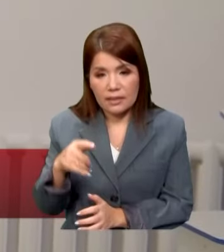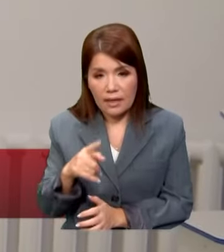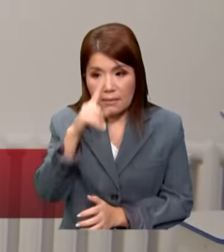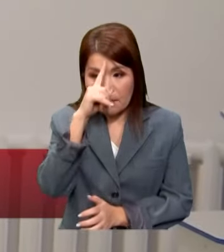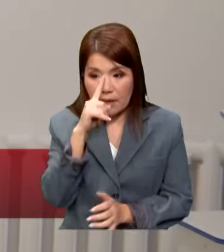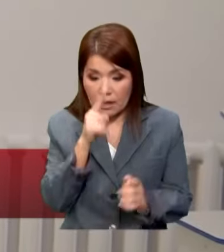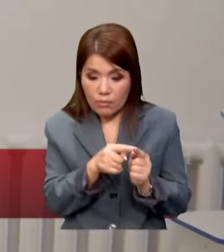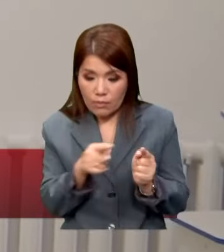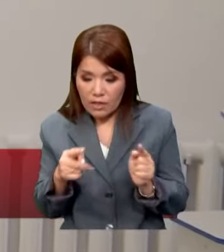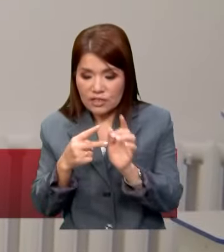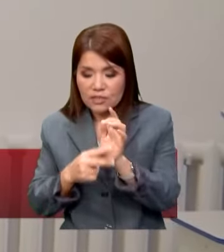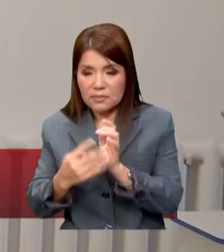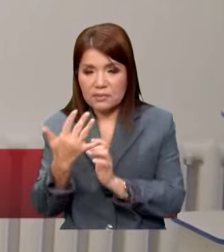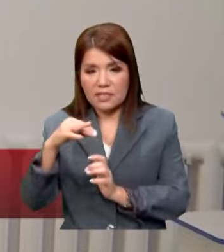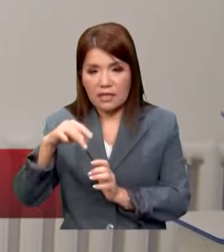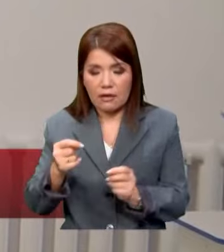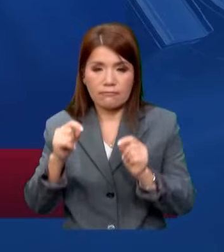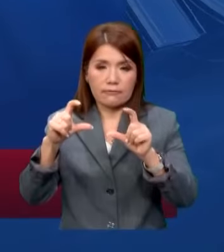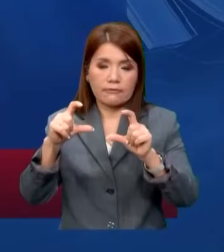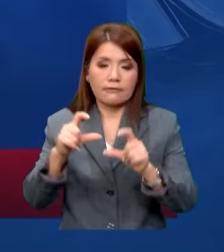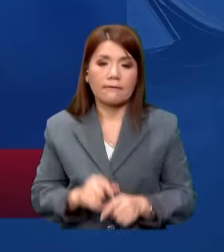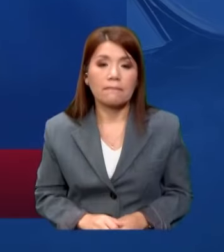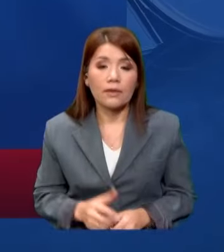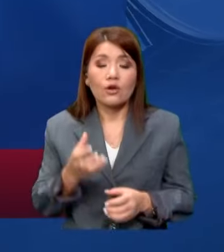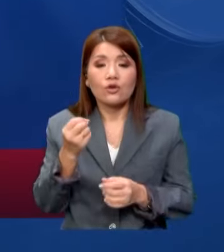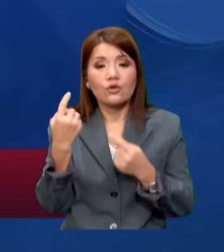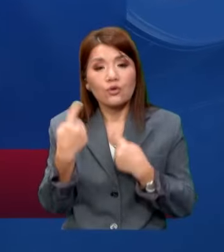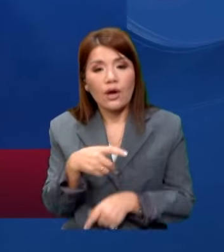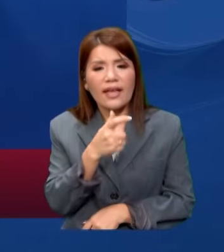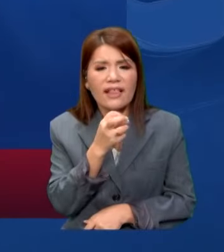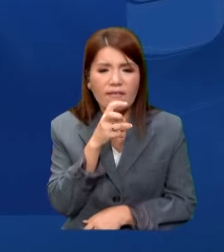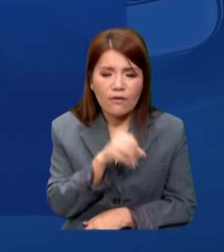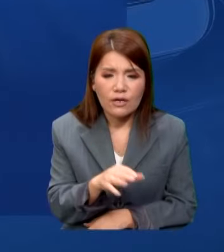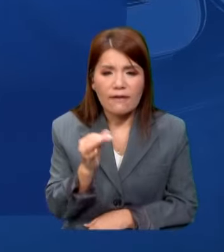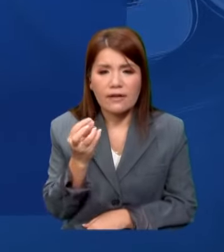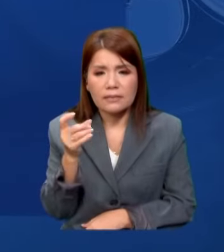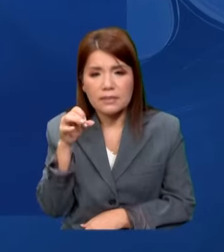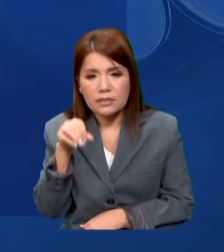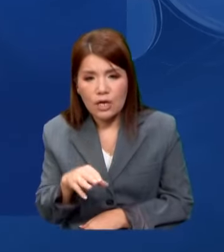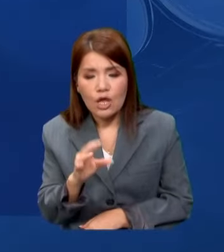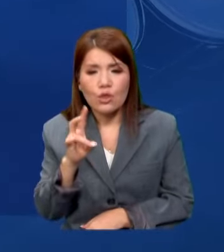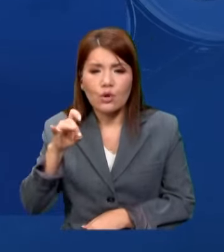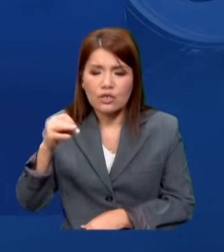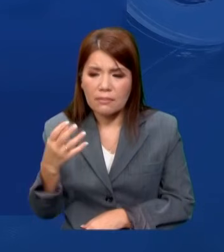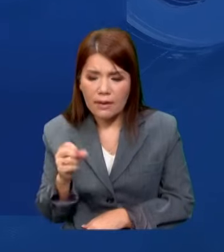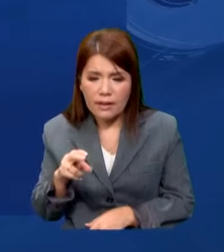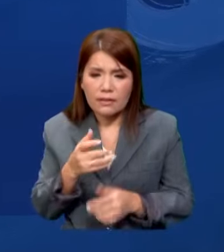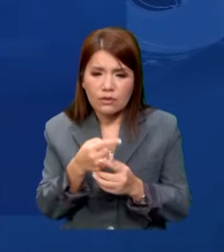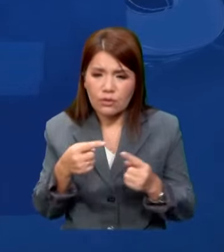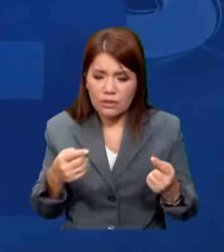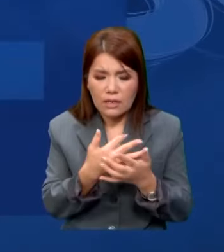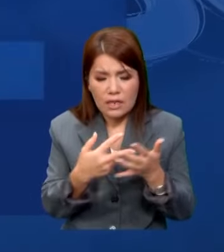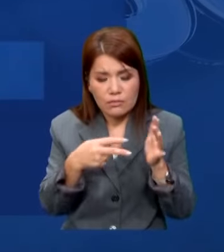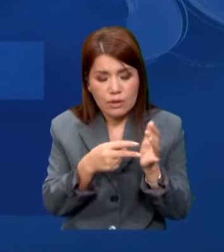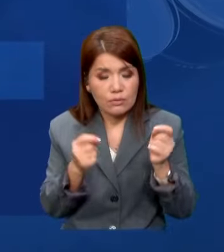айдың өзінде 75 теңгеге қымбаттаған. Одан бөлек хилакфорты, флемаксин салютап, ношпа секілді медикаменттердің де